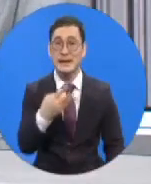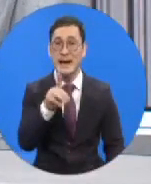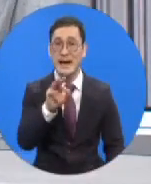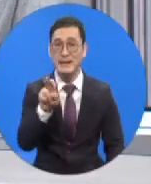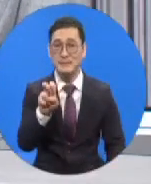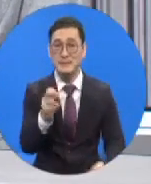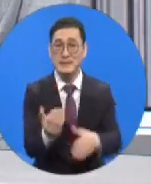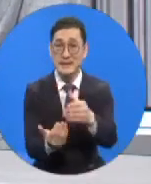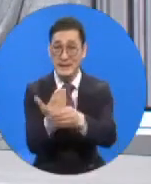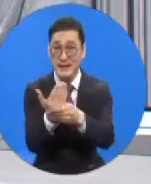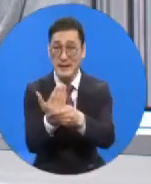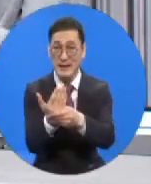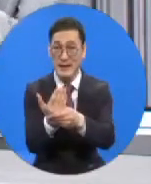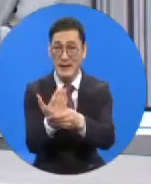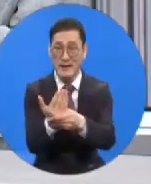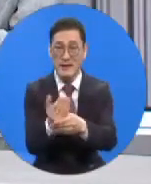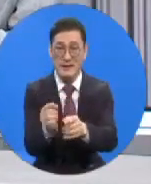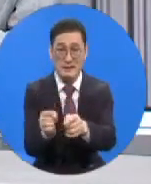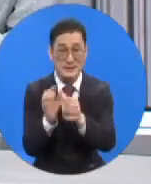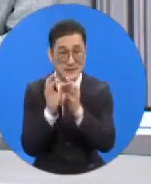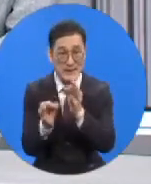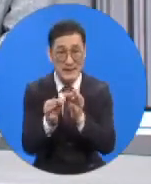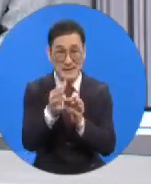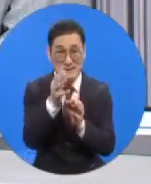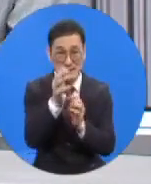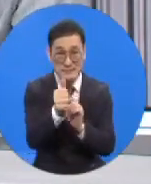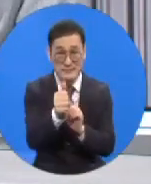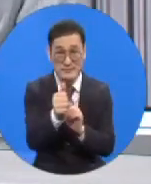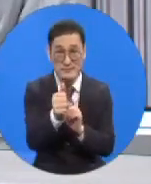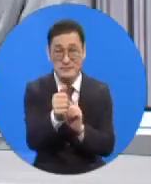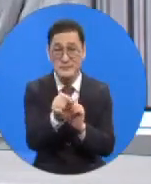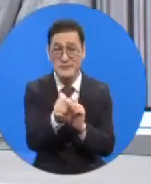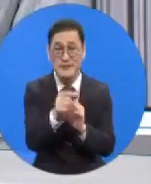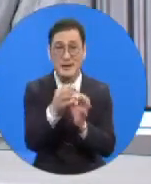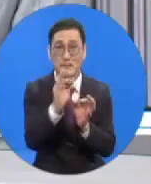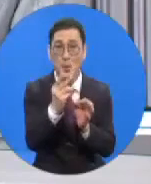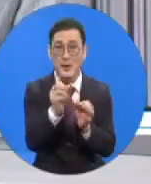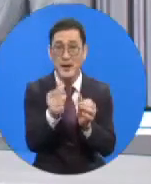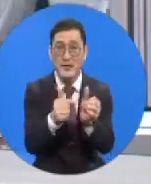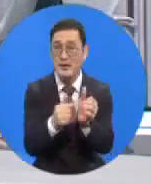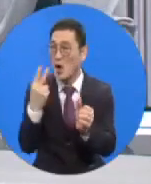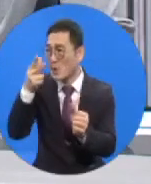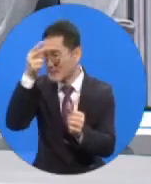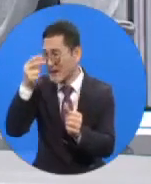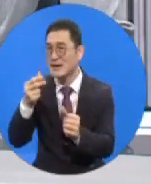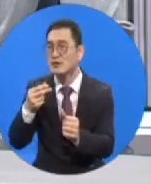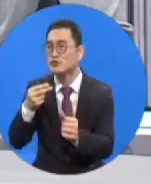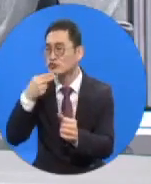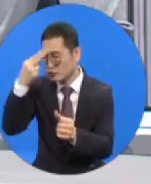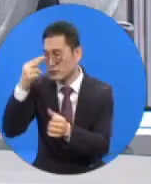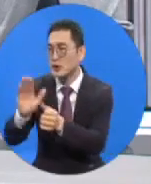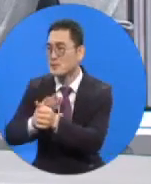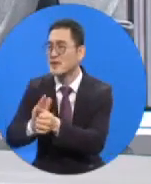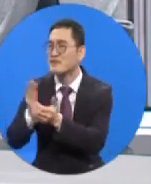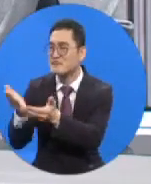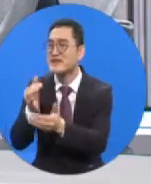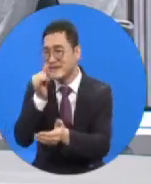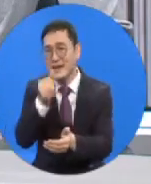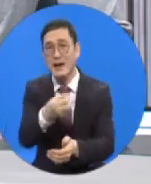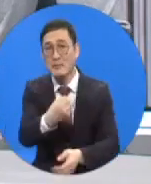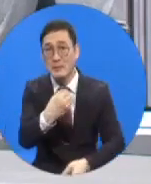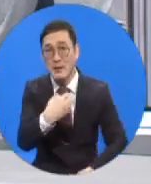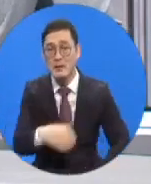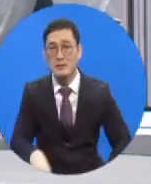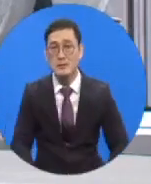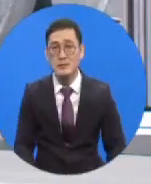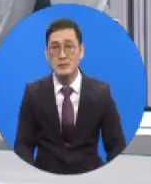전 회장이요. 폭로했던 이제 검사 술 접대 의혹이 있습니다. 여기에 관해서 관련 수사가 좀 속도를